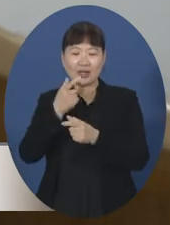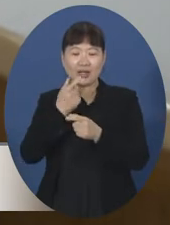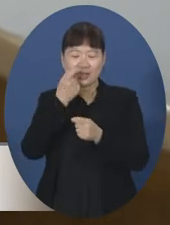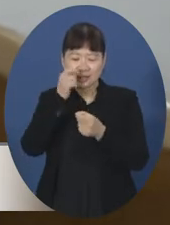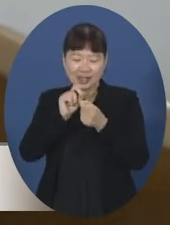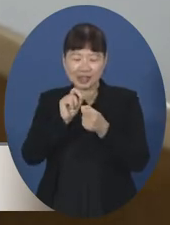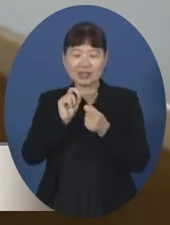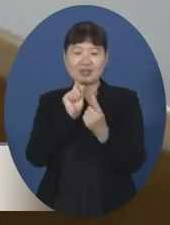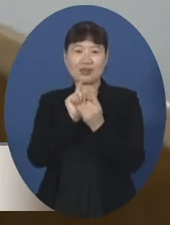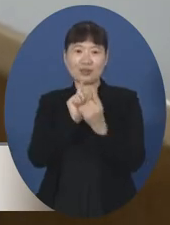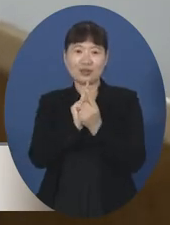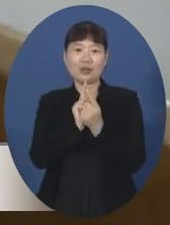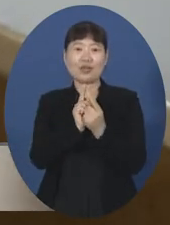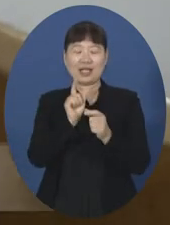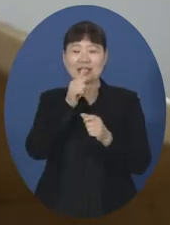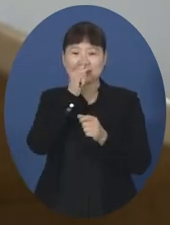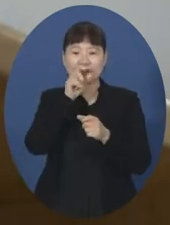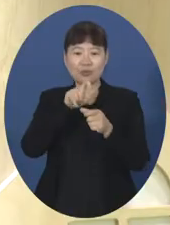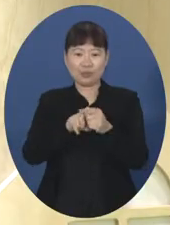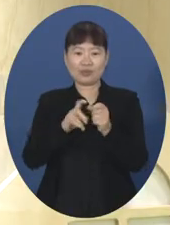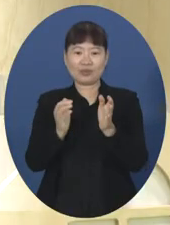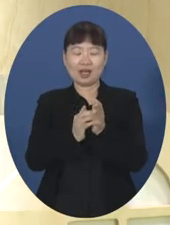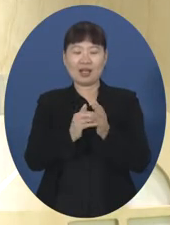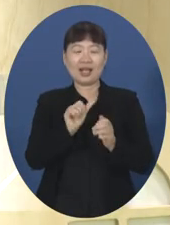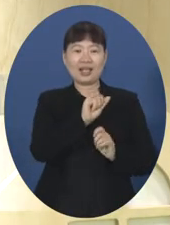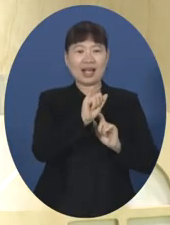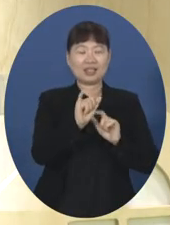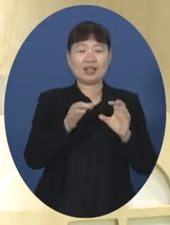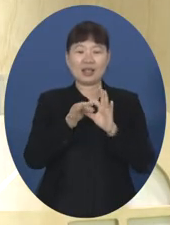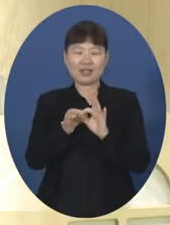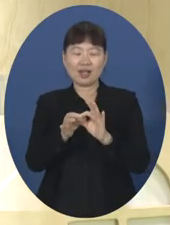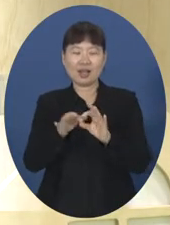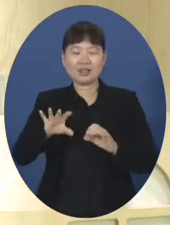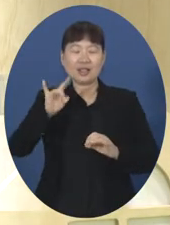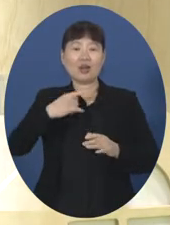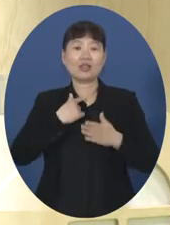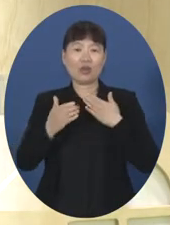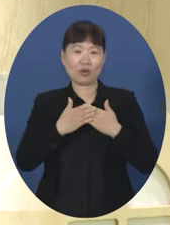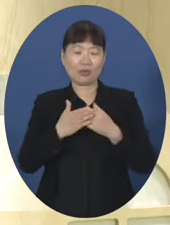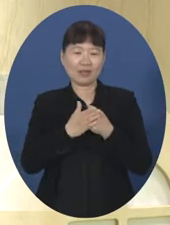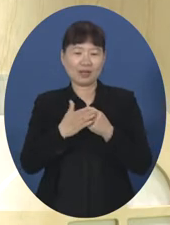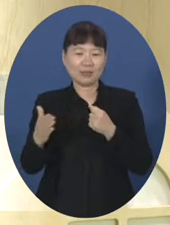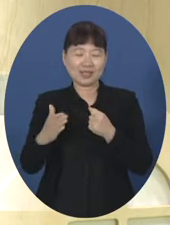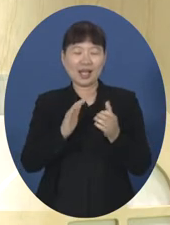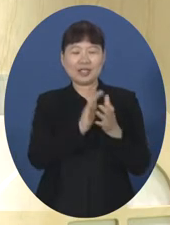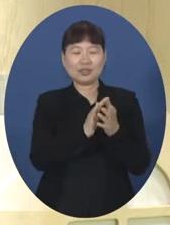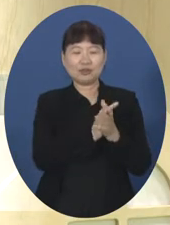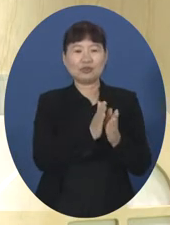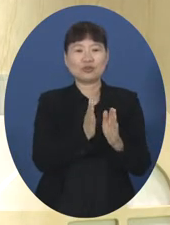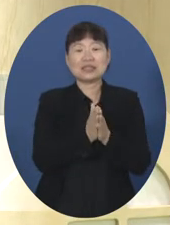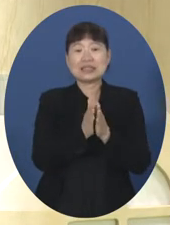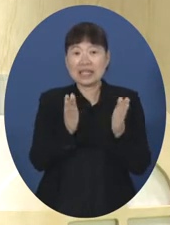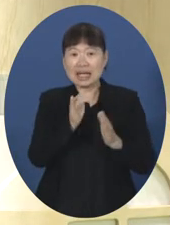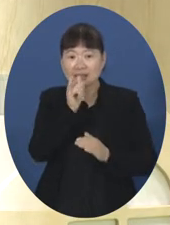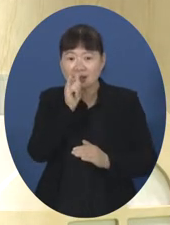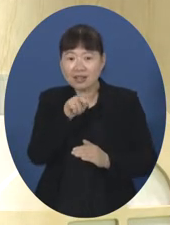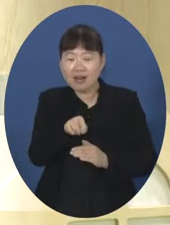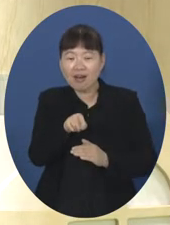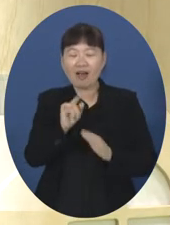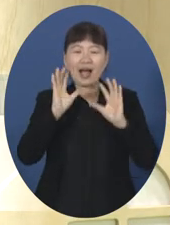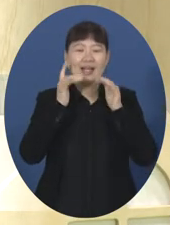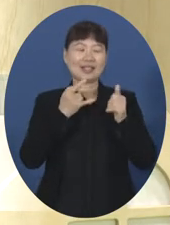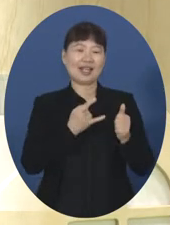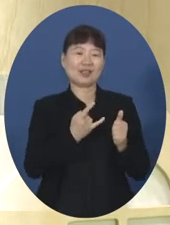있도록 한다는 것이 이번 사업의 목적. AI와 관련된 처음 경험이 친구로 시작되는 것은